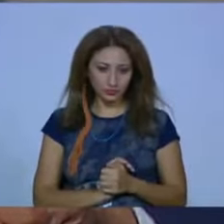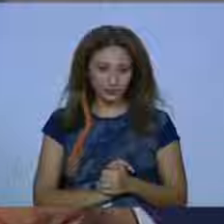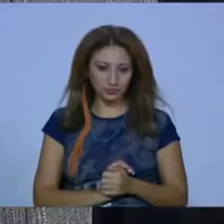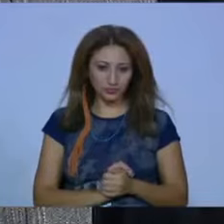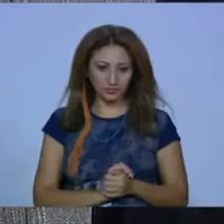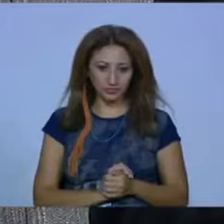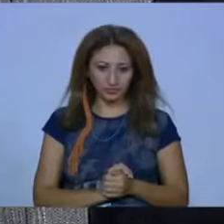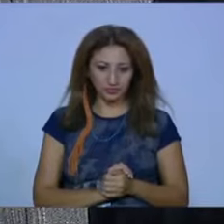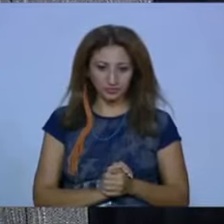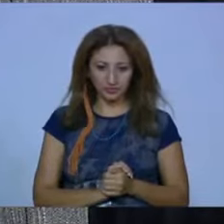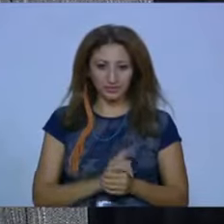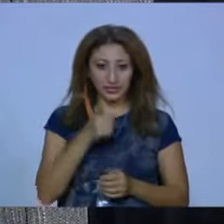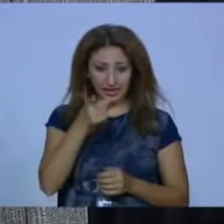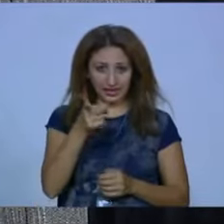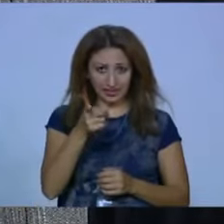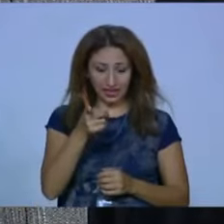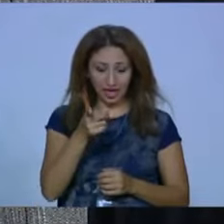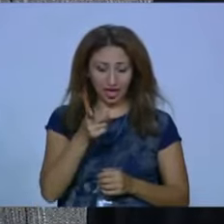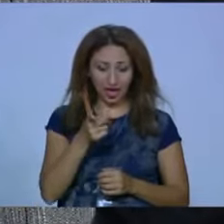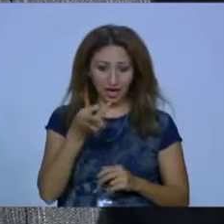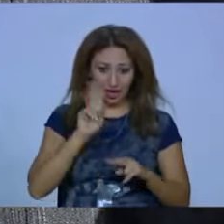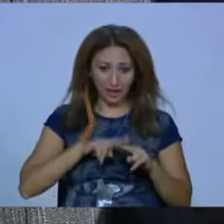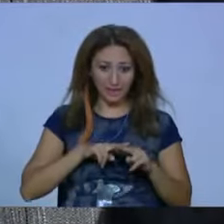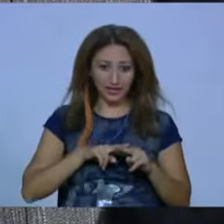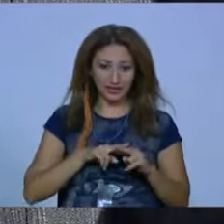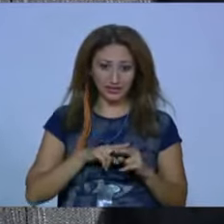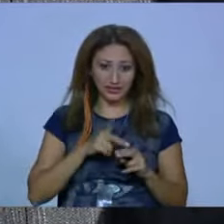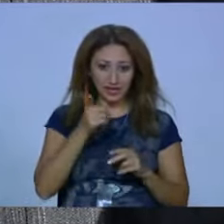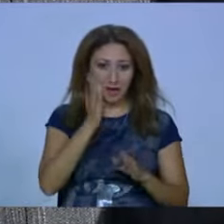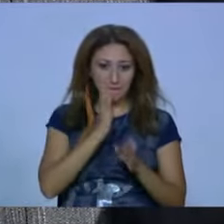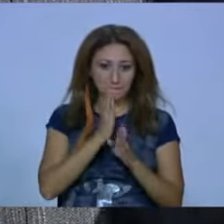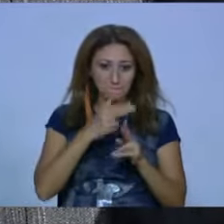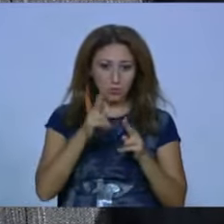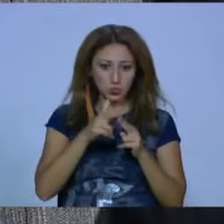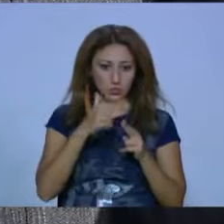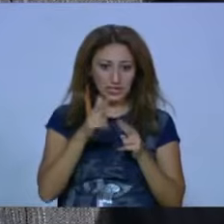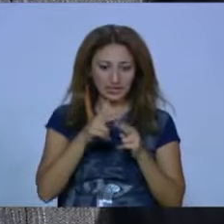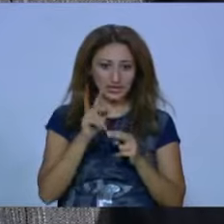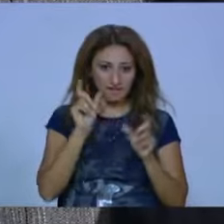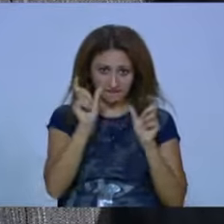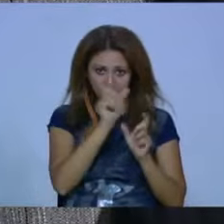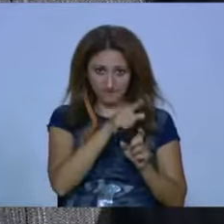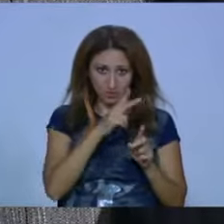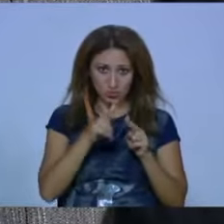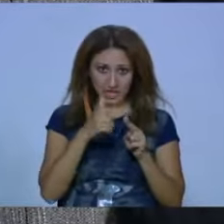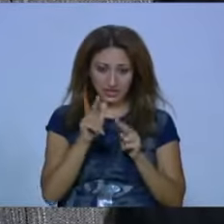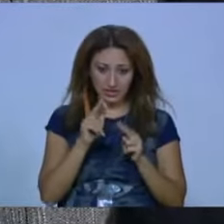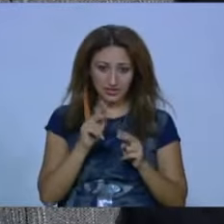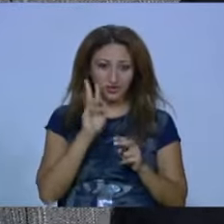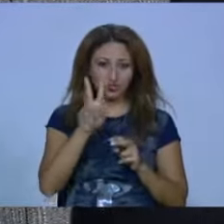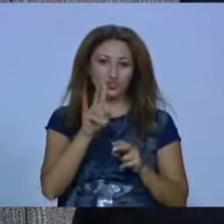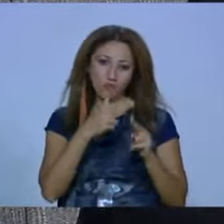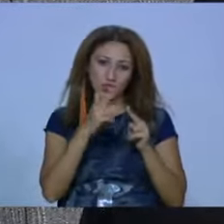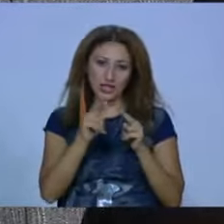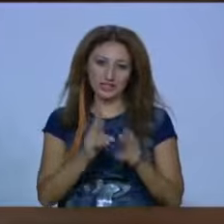انت كمان ليك علاقه، يعني ليك عملت مع علاء مسلسل انت عامل ايه مظبوط؟ طبعا احنا عندنا كواليس يا احمد. طبعا. طب ما نشوف الكواليس.